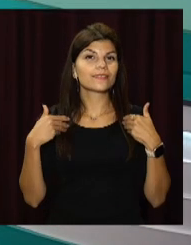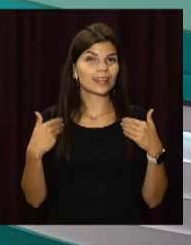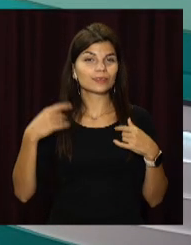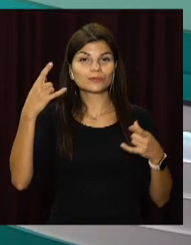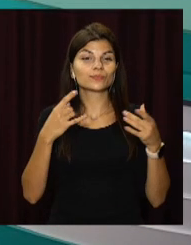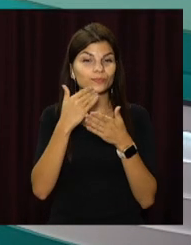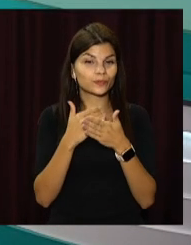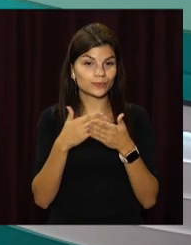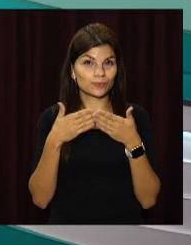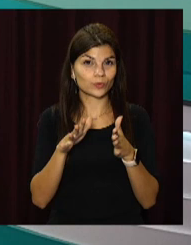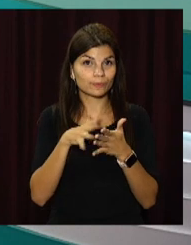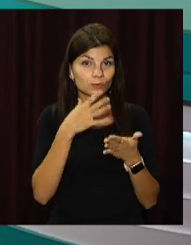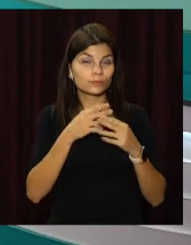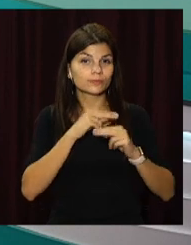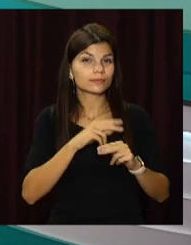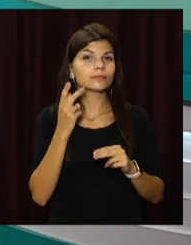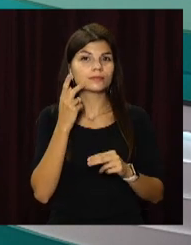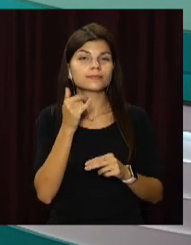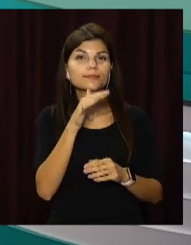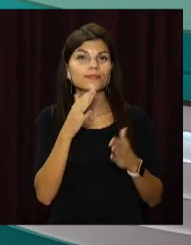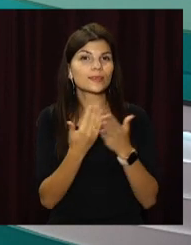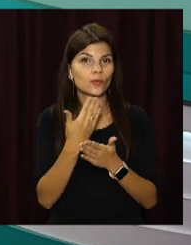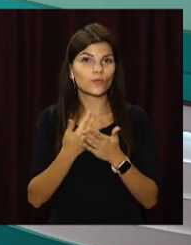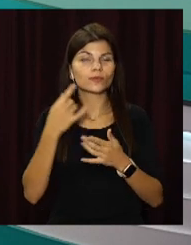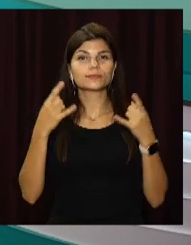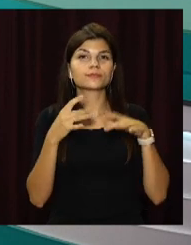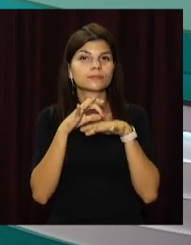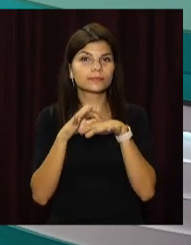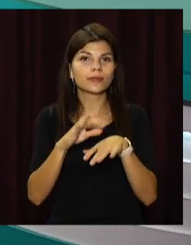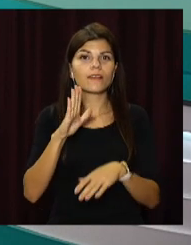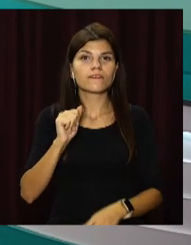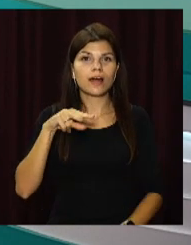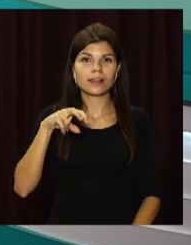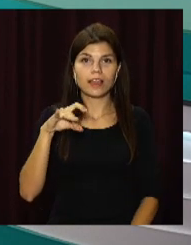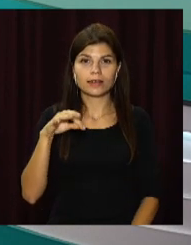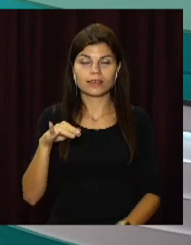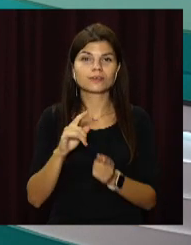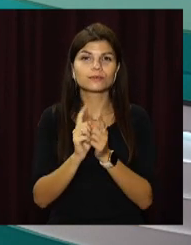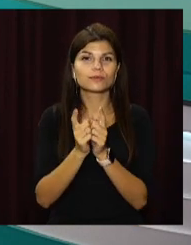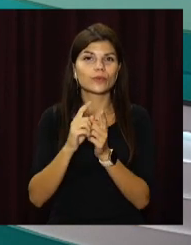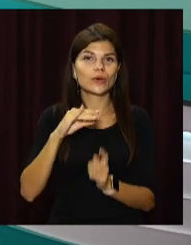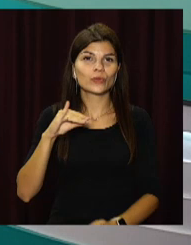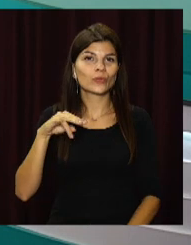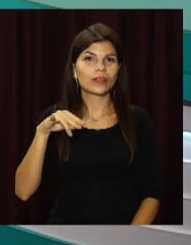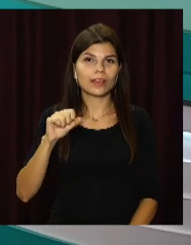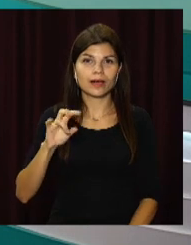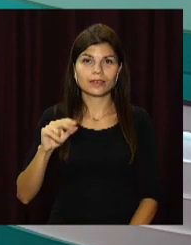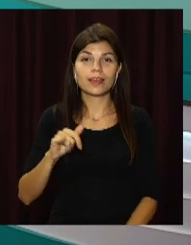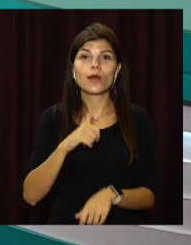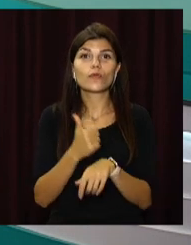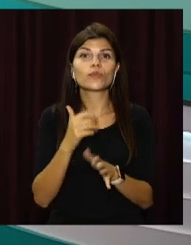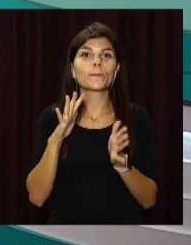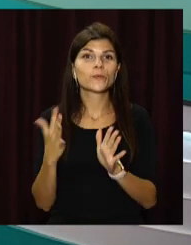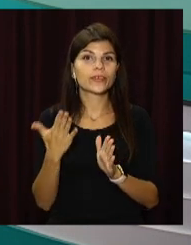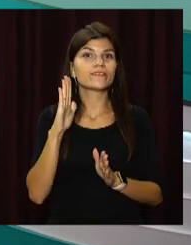Вітаю! Відкритий продовжує свою роботу, як завжди, о цій порі новини. Для вас працюють Валерія Майна та сурдоперекладачка Юліана Пуговкіна. І про